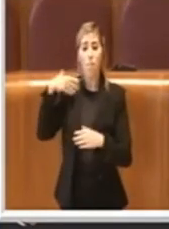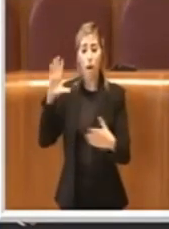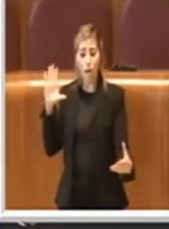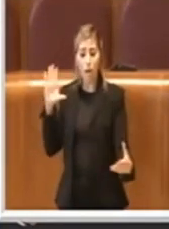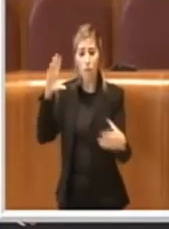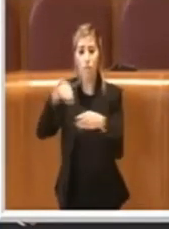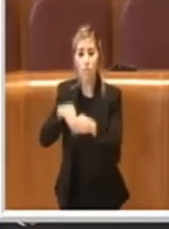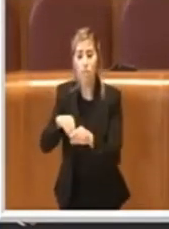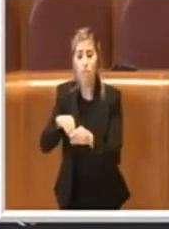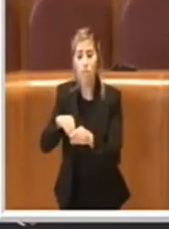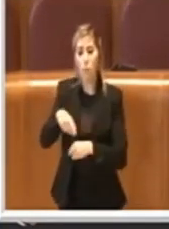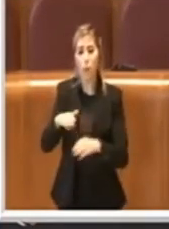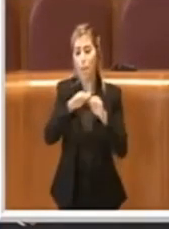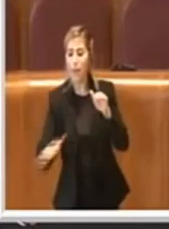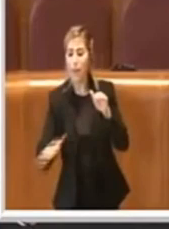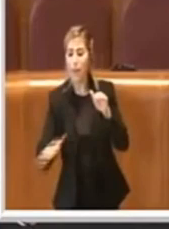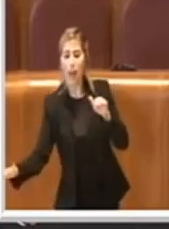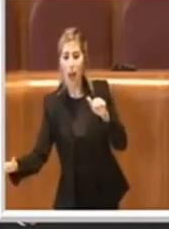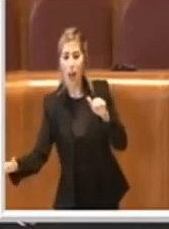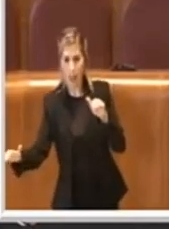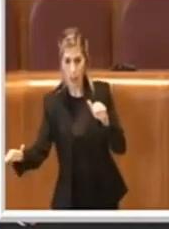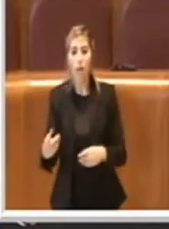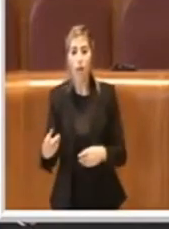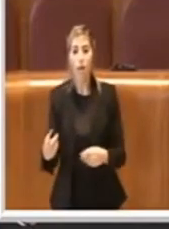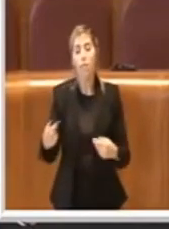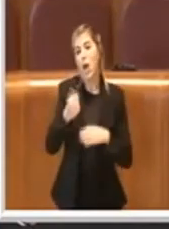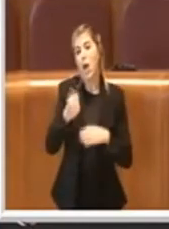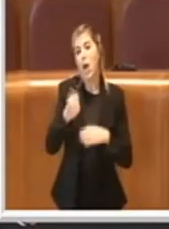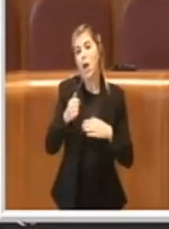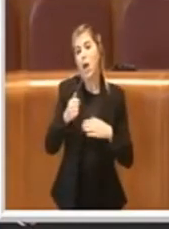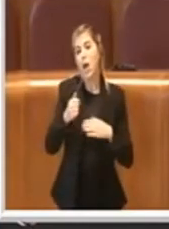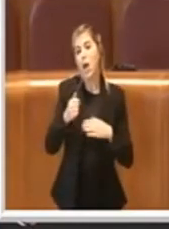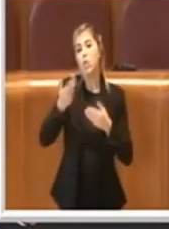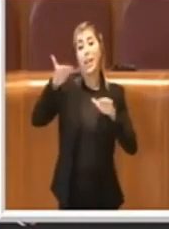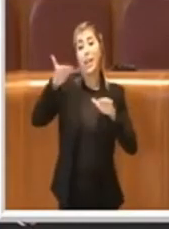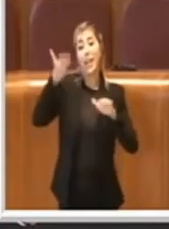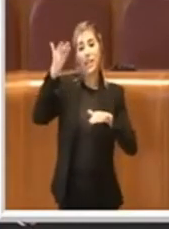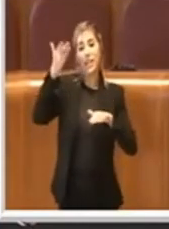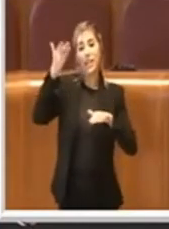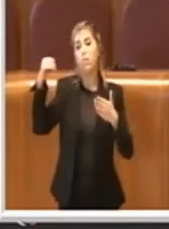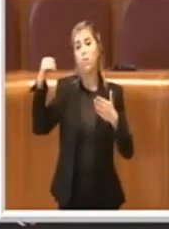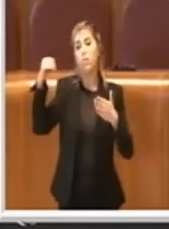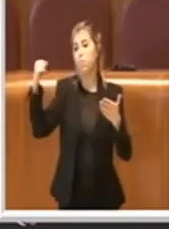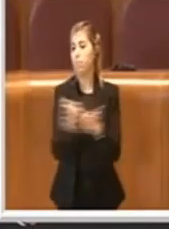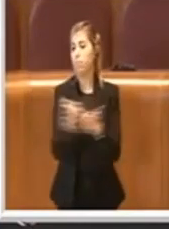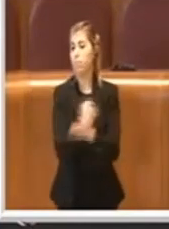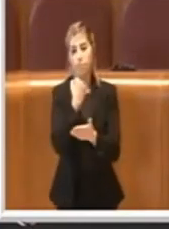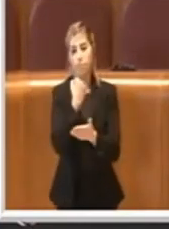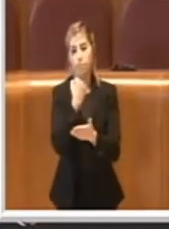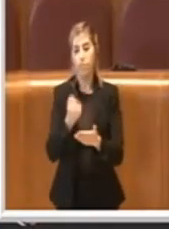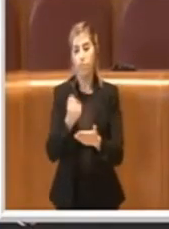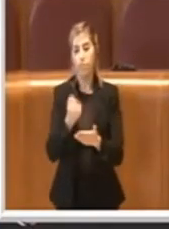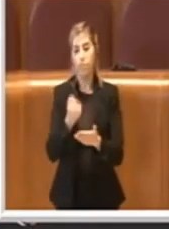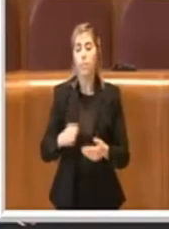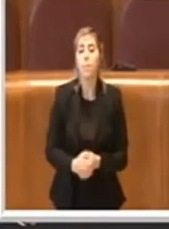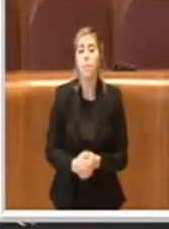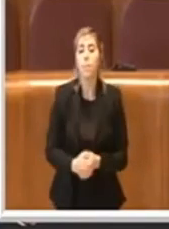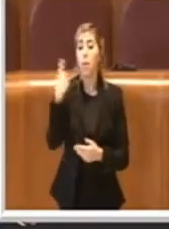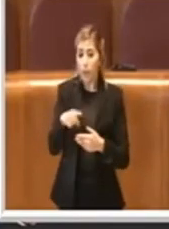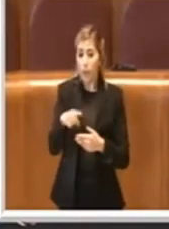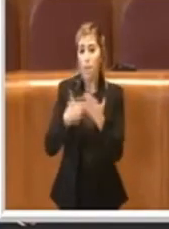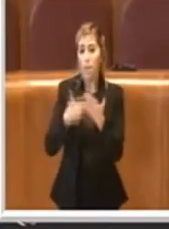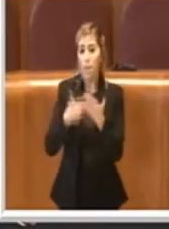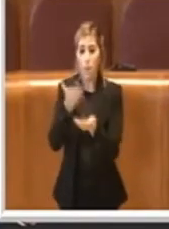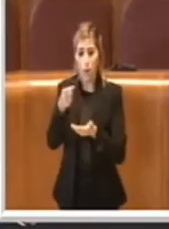anche le pedane dissuasori la solità senza ha chiesto di toglierli noi li abbiamo tolti quindi questo è l'emendamento per appunto